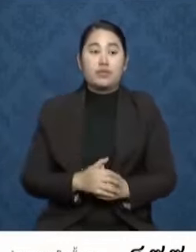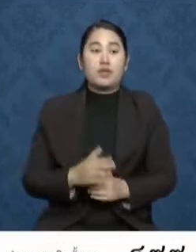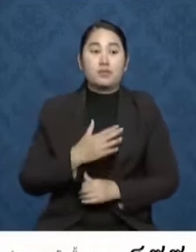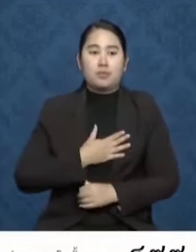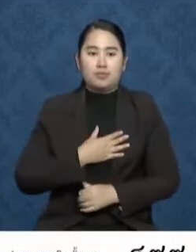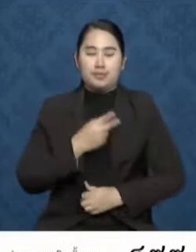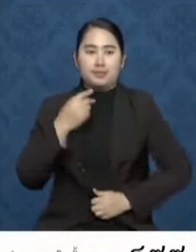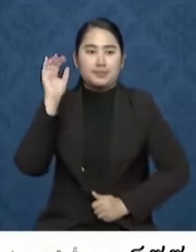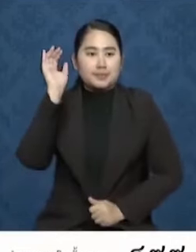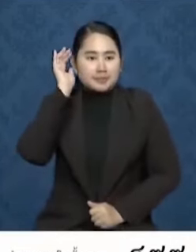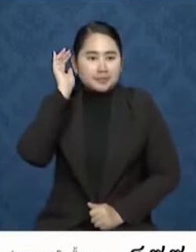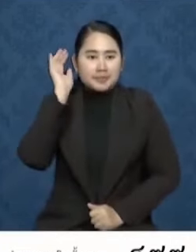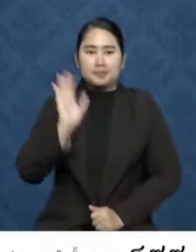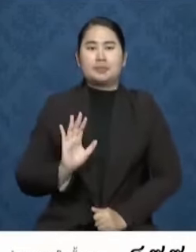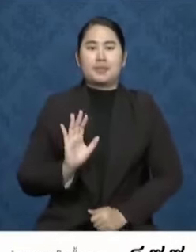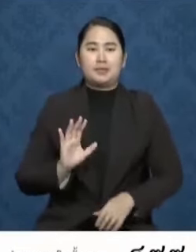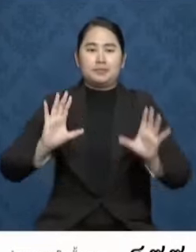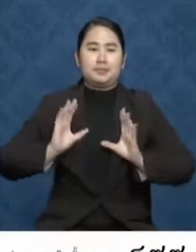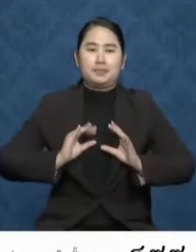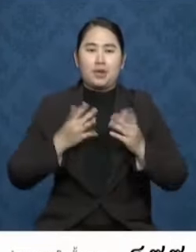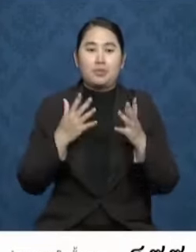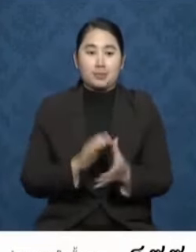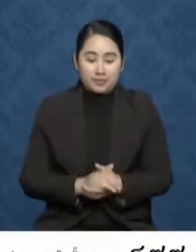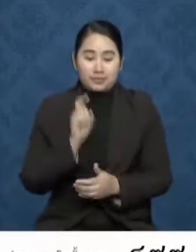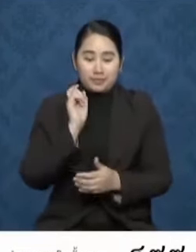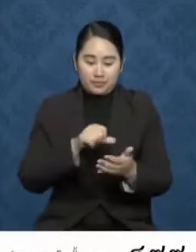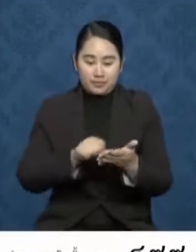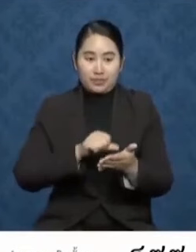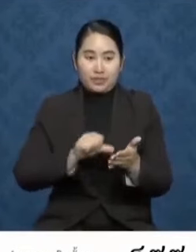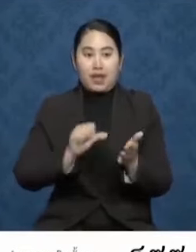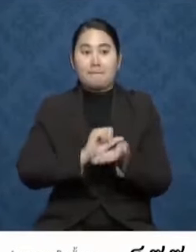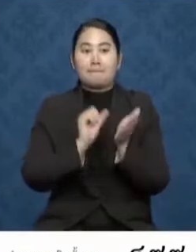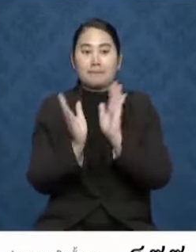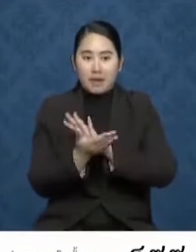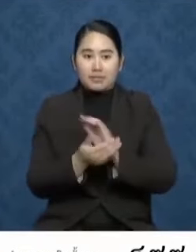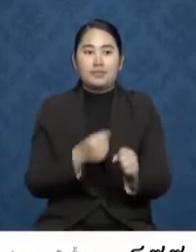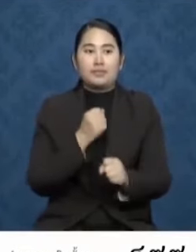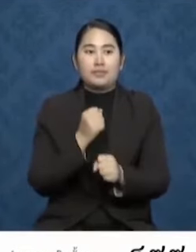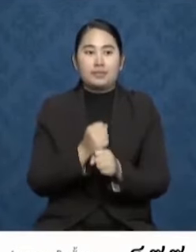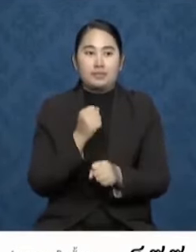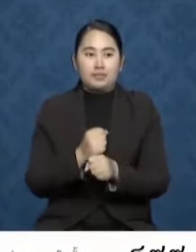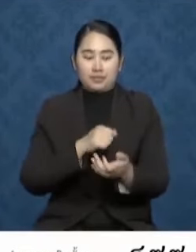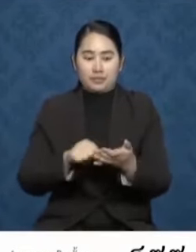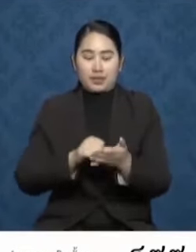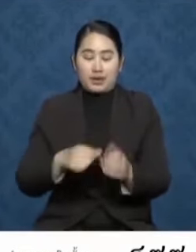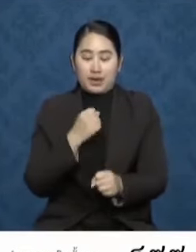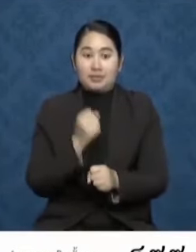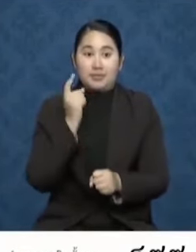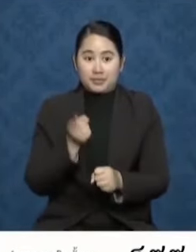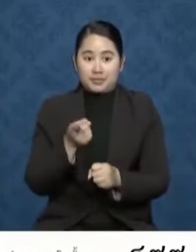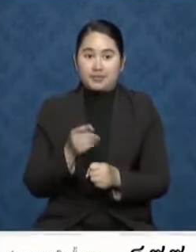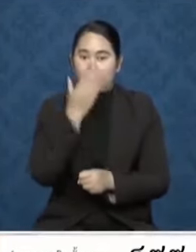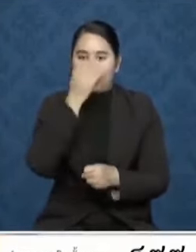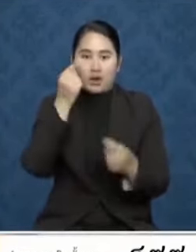สามารถเห็นด้วยกับร่างพระราชบัญญัตินี้ได้ท่านต้องปรับเปลี่ยนและบริหารกองทัพให้มีประสิทธิภาพเพิ่มขึ้นอย่างแท้จริงเพราะสุดท้าย